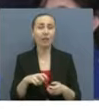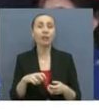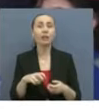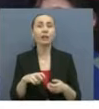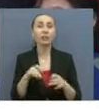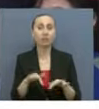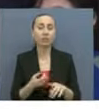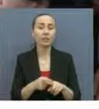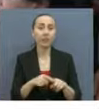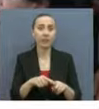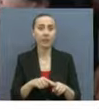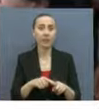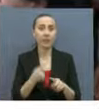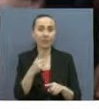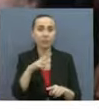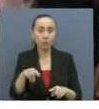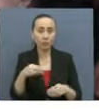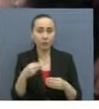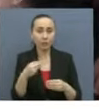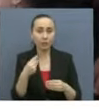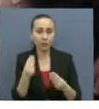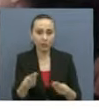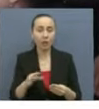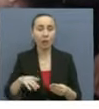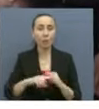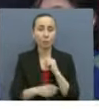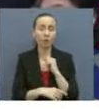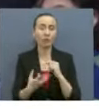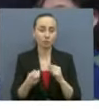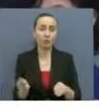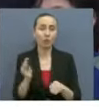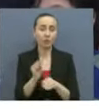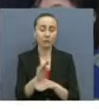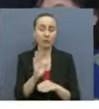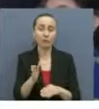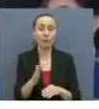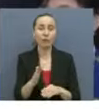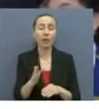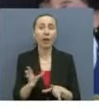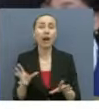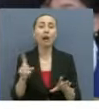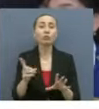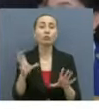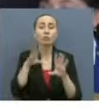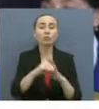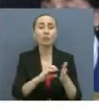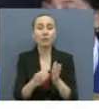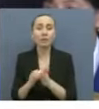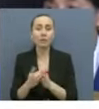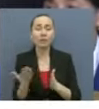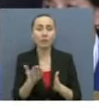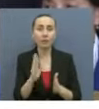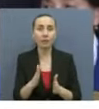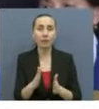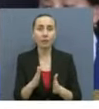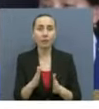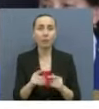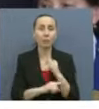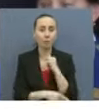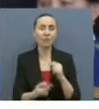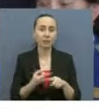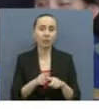начнете, то после этого еще будет добавлять денежные средства. Ну и по оснащению посмотрим, после этого уже. Вот. Ну, ваша задача,